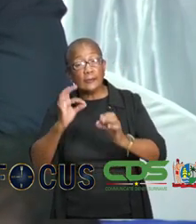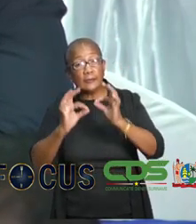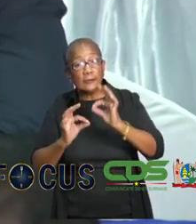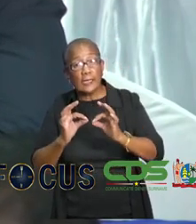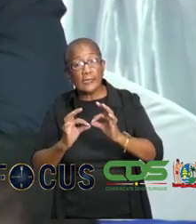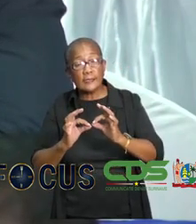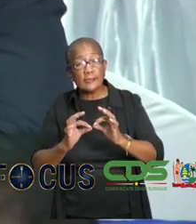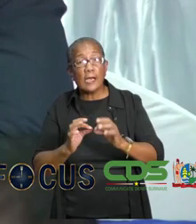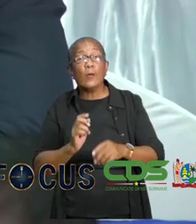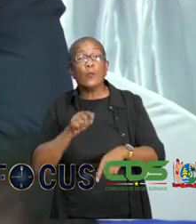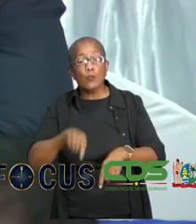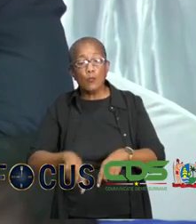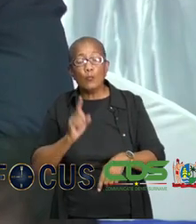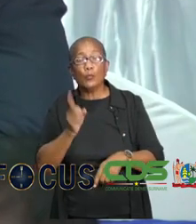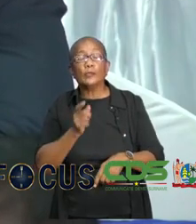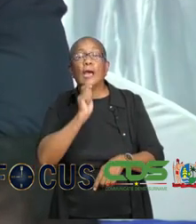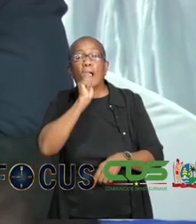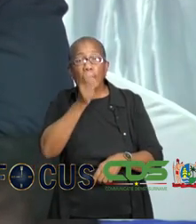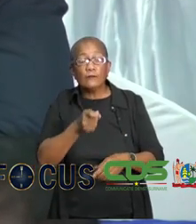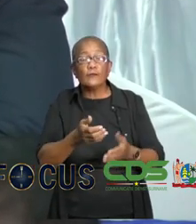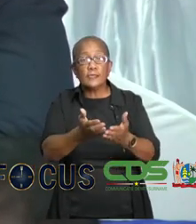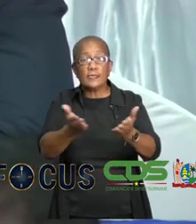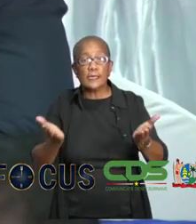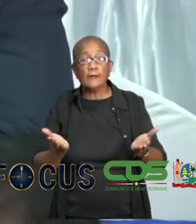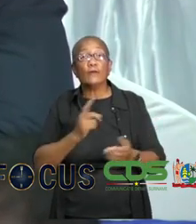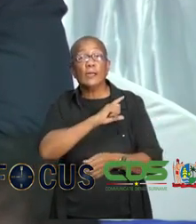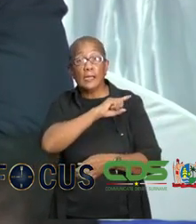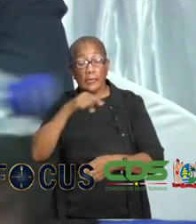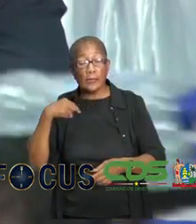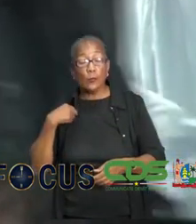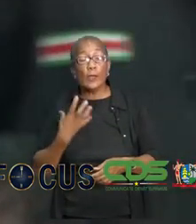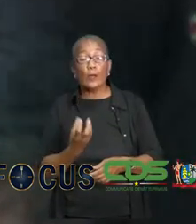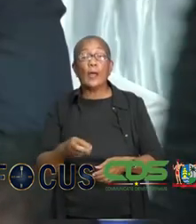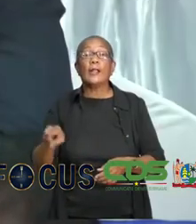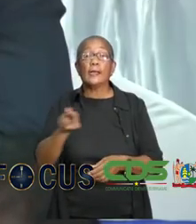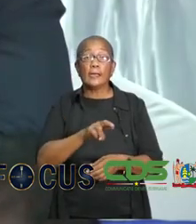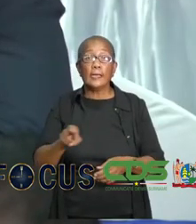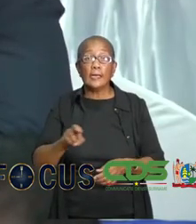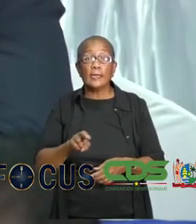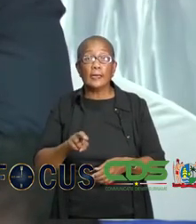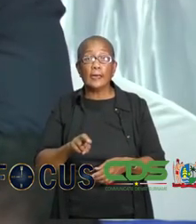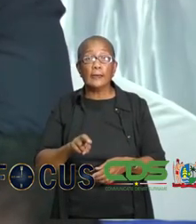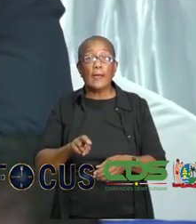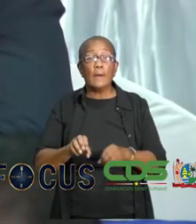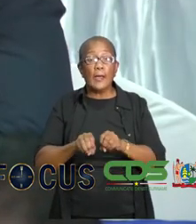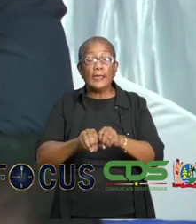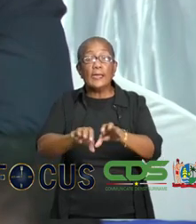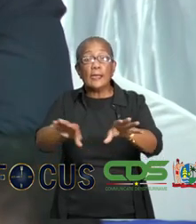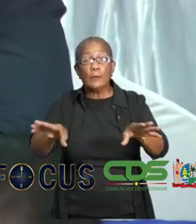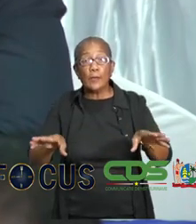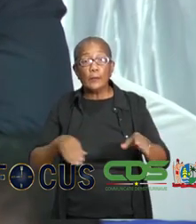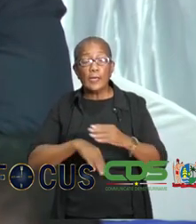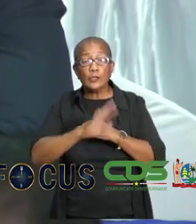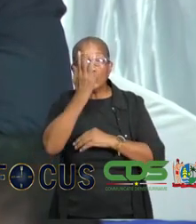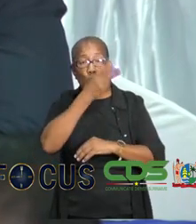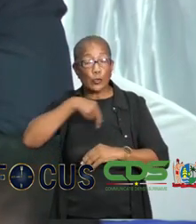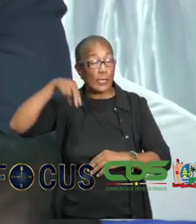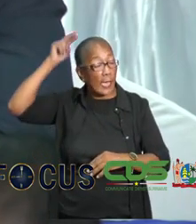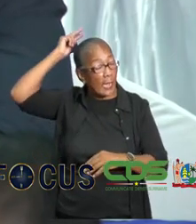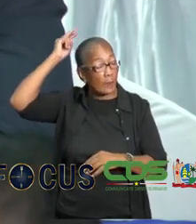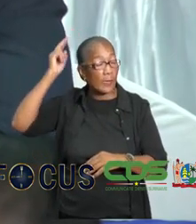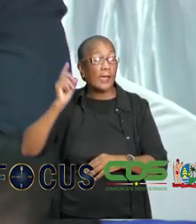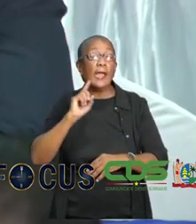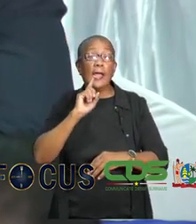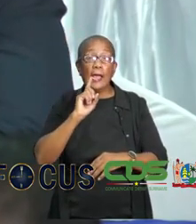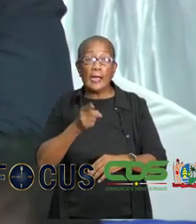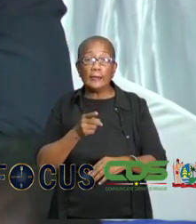zou ik adviseren dat wij wel rekening houden met de epidemiologische situatie in Suriname. En dat